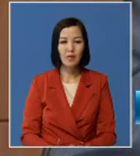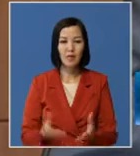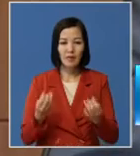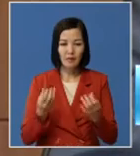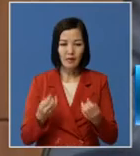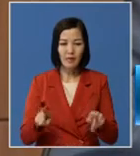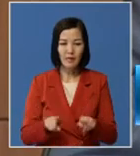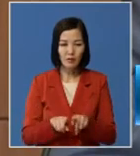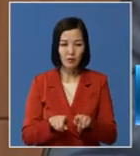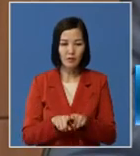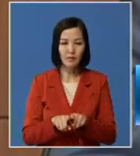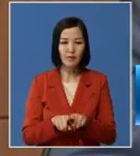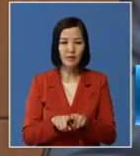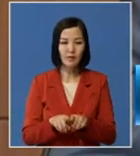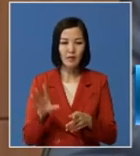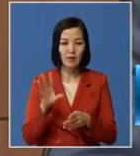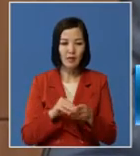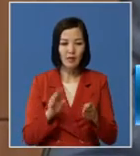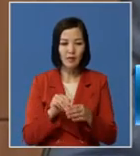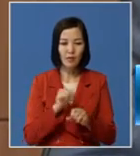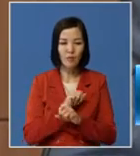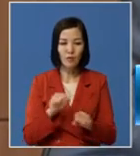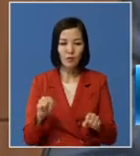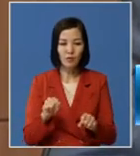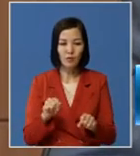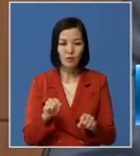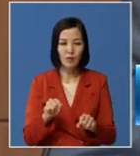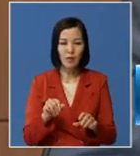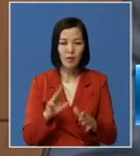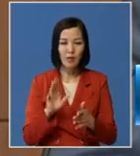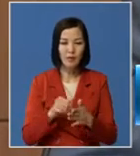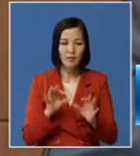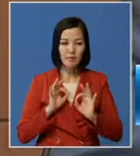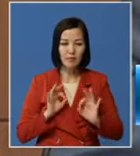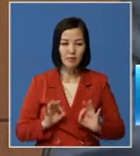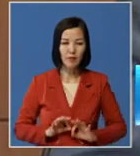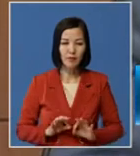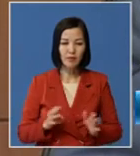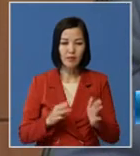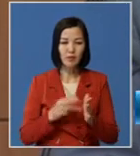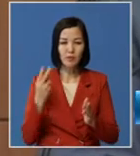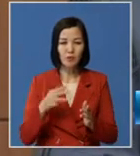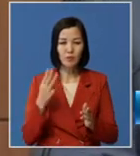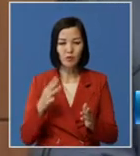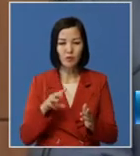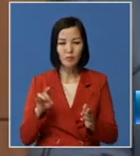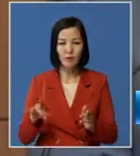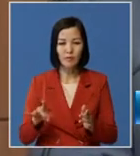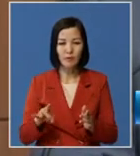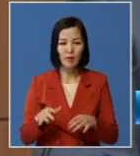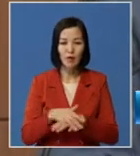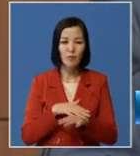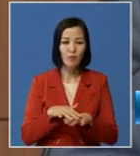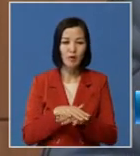ұқсас фактілердің қайталауын болдырмау үшін бас прокуратура 8-ші және 23-ші мамырда